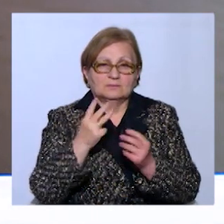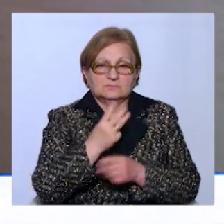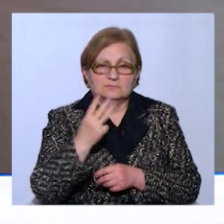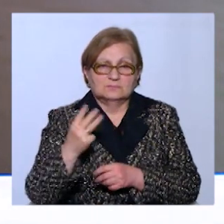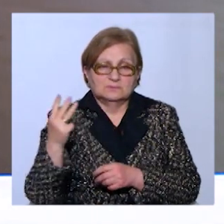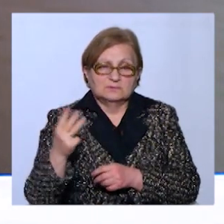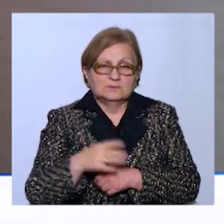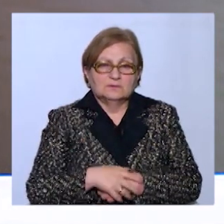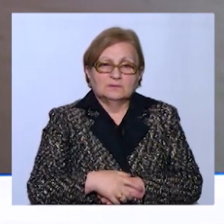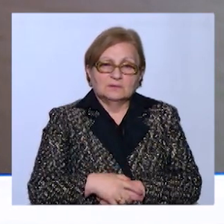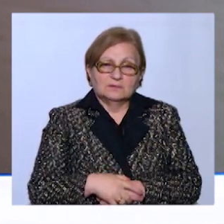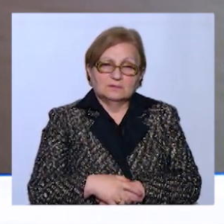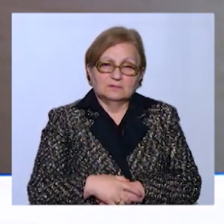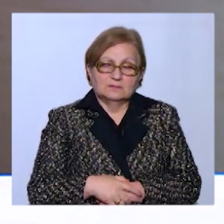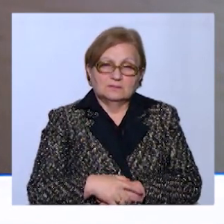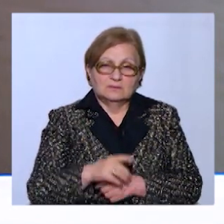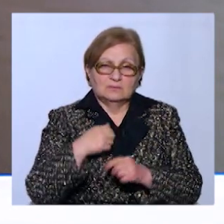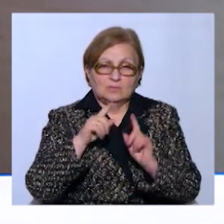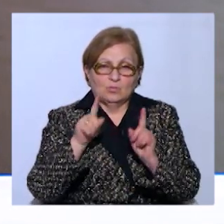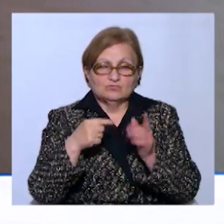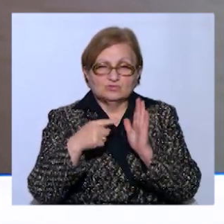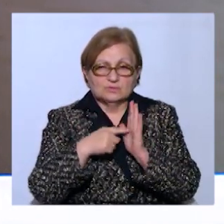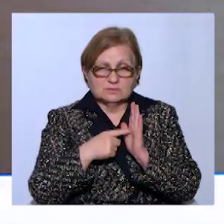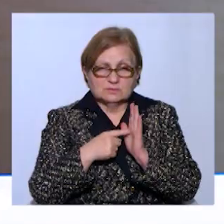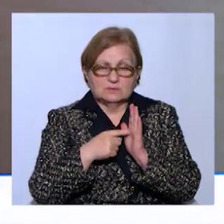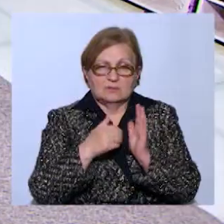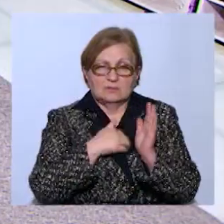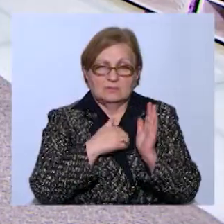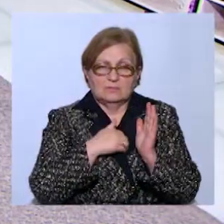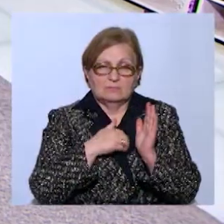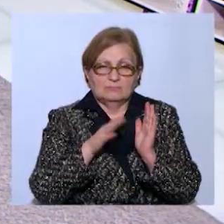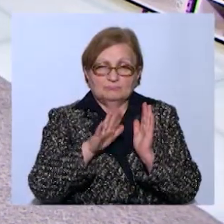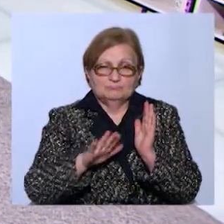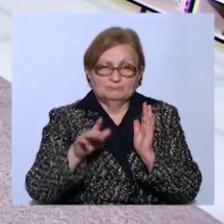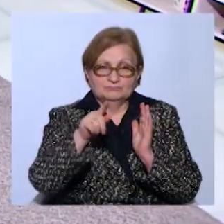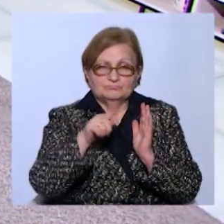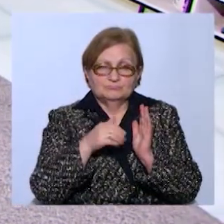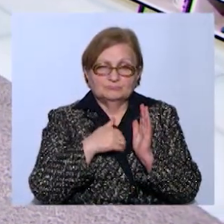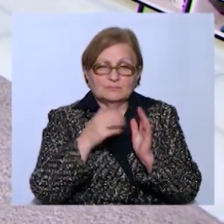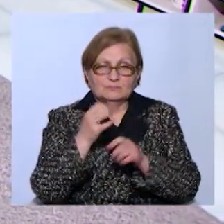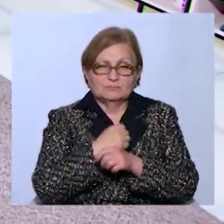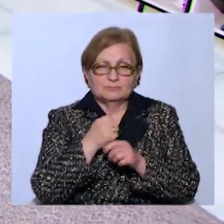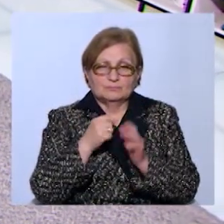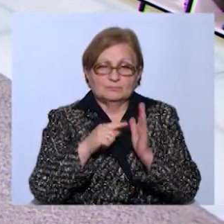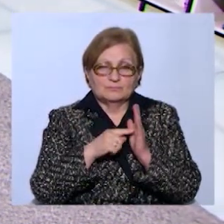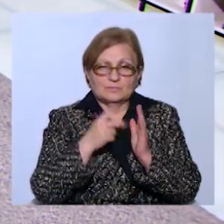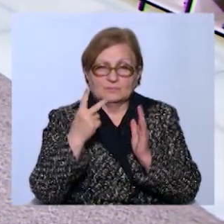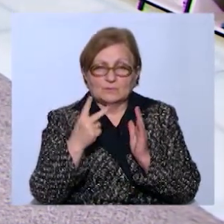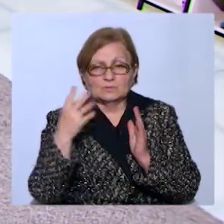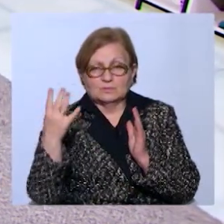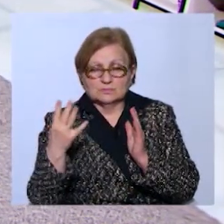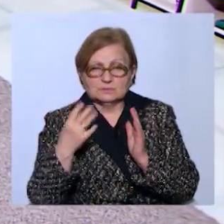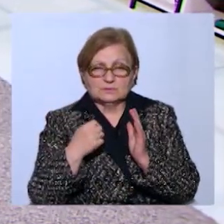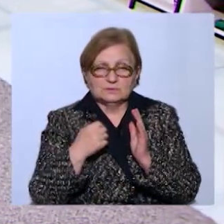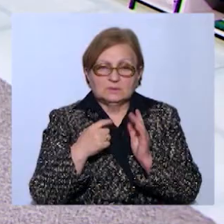ქართულად გეოგებრა ქვია. აი მოვნიშნეთ წერტილი და გვინდა მოვნიშნოთ სიბრტყეზე, ხომ? თქვა გვინდა ვიპოვოთ წერტილი კოორდინატებით 2, 4.